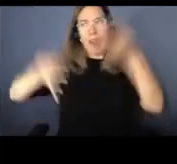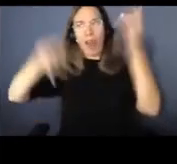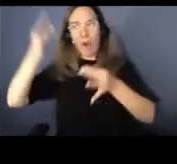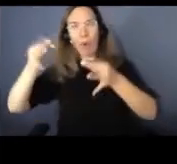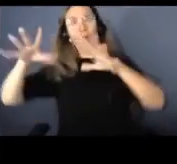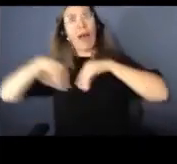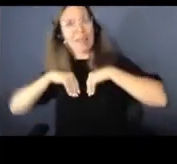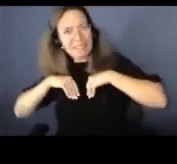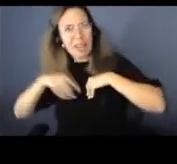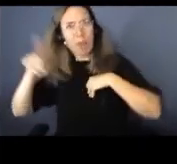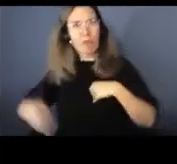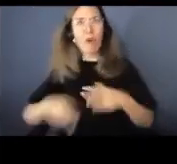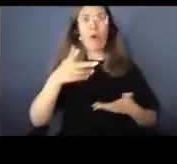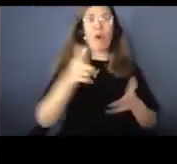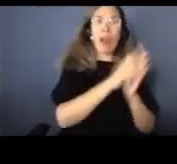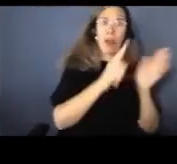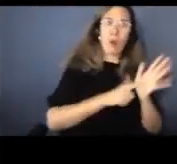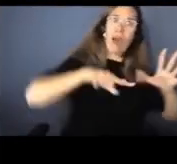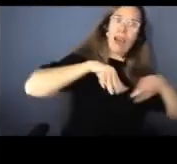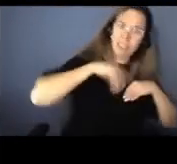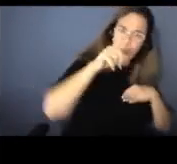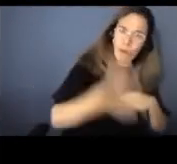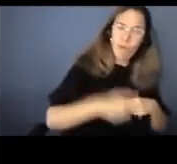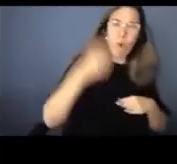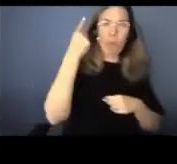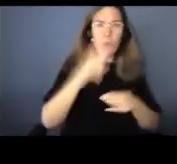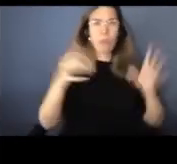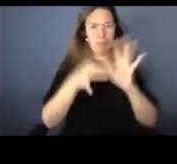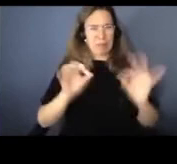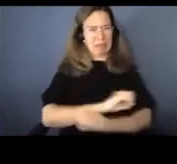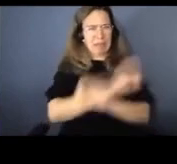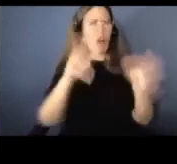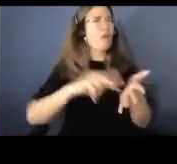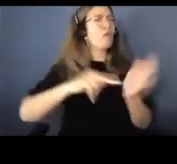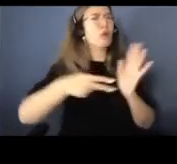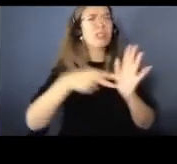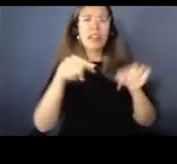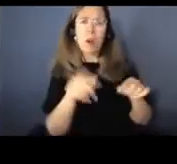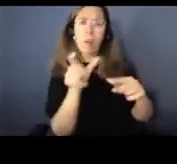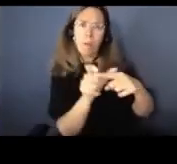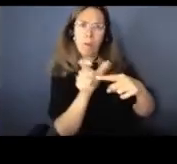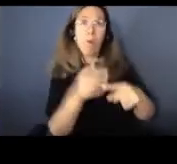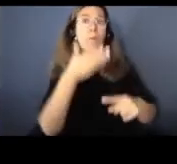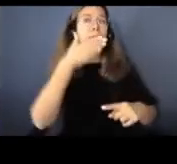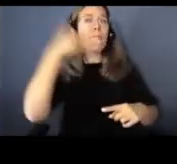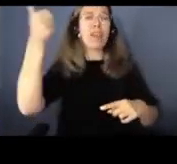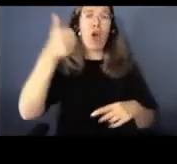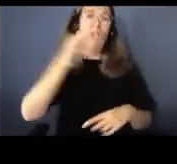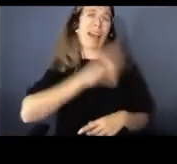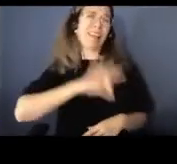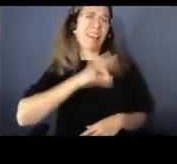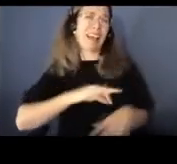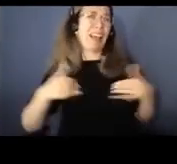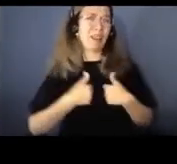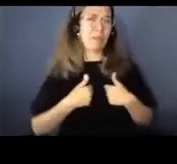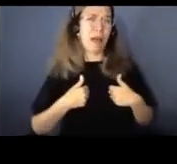part de la législation pour vraiment venir définir ce qu'on veut dire par le meilleur intérêt de l'animal